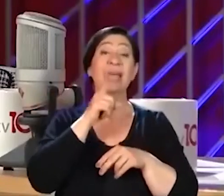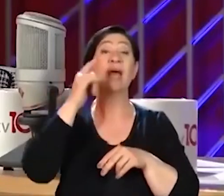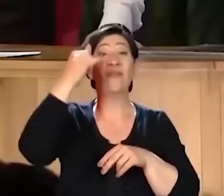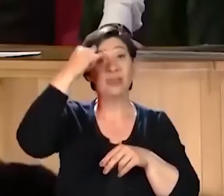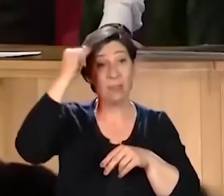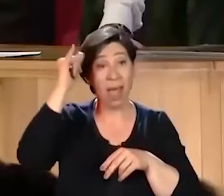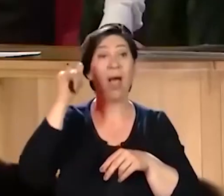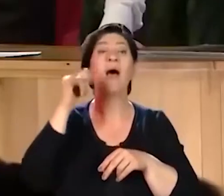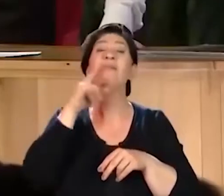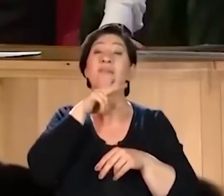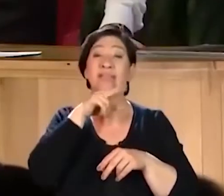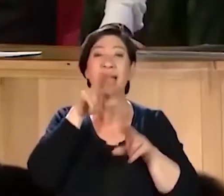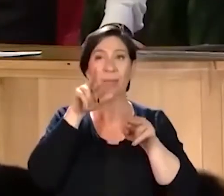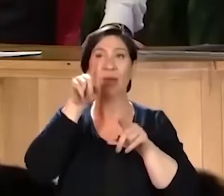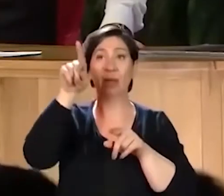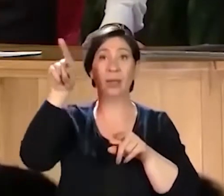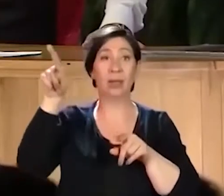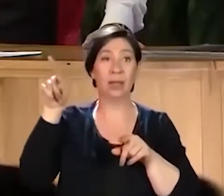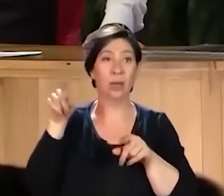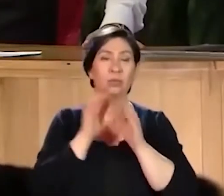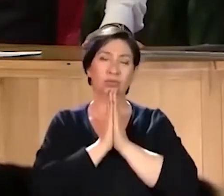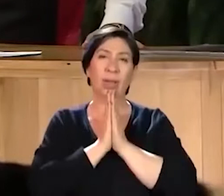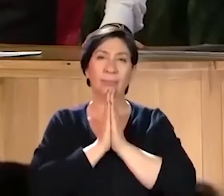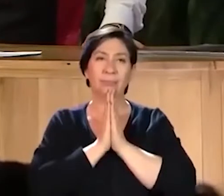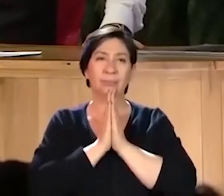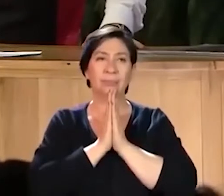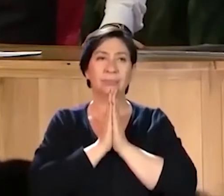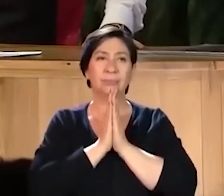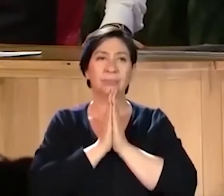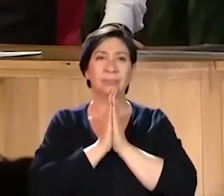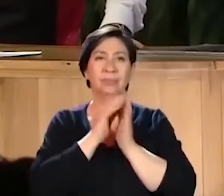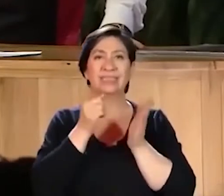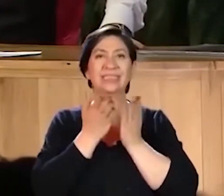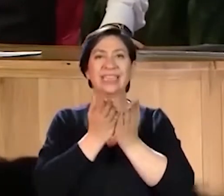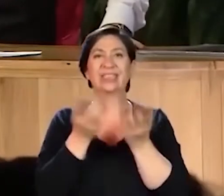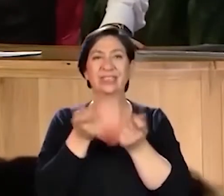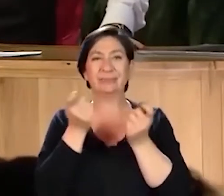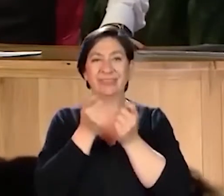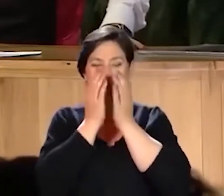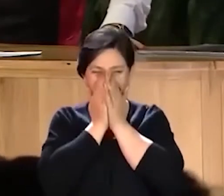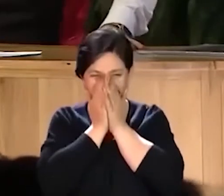İspanya Fransa gibi ülkelerde Eee özür dilerim bu senin teknelerde çalışmışsın